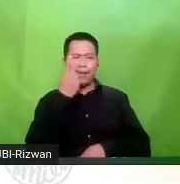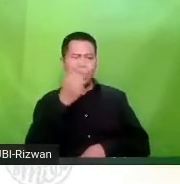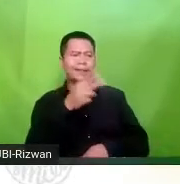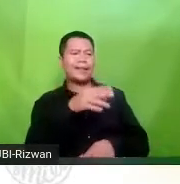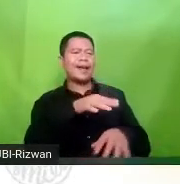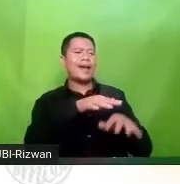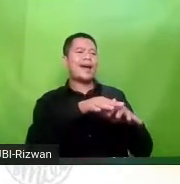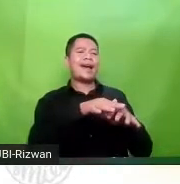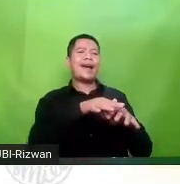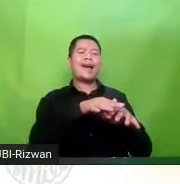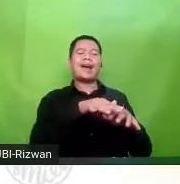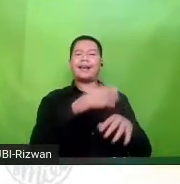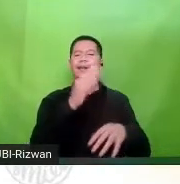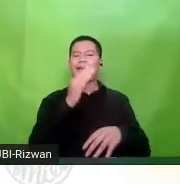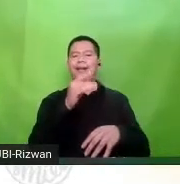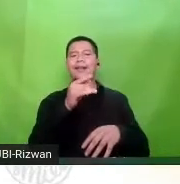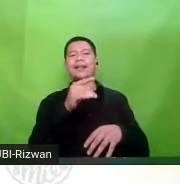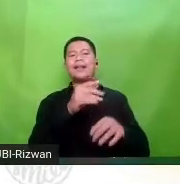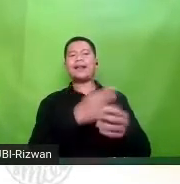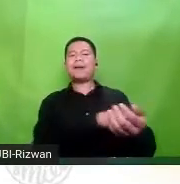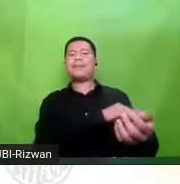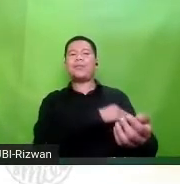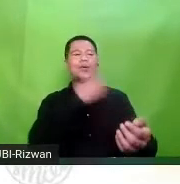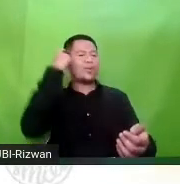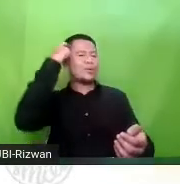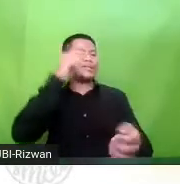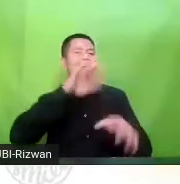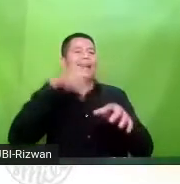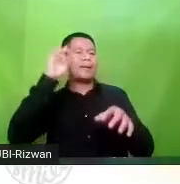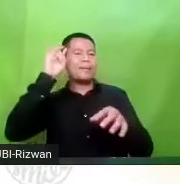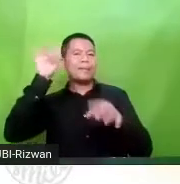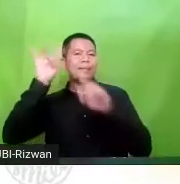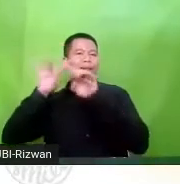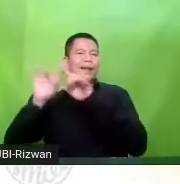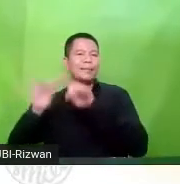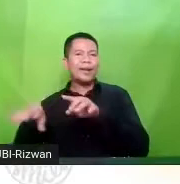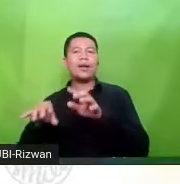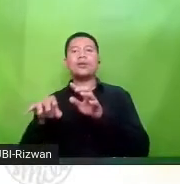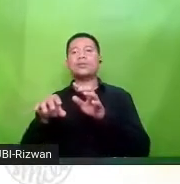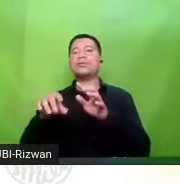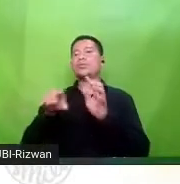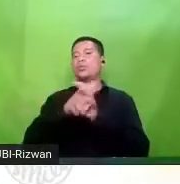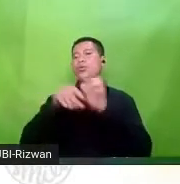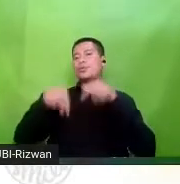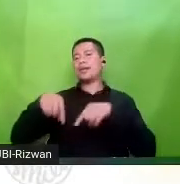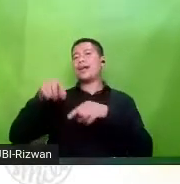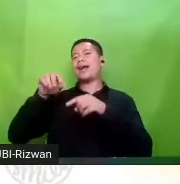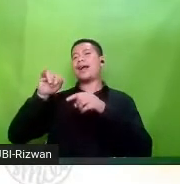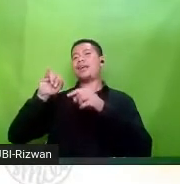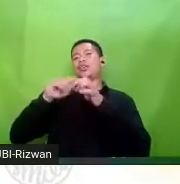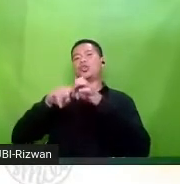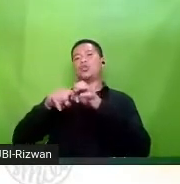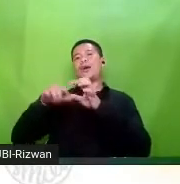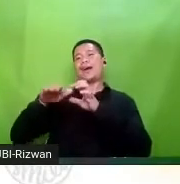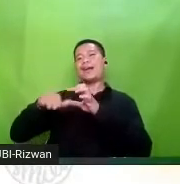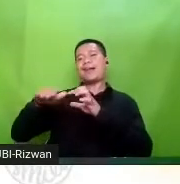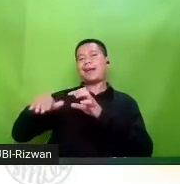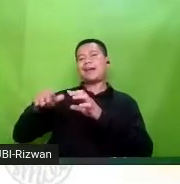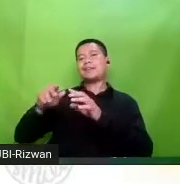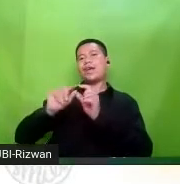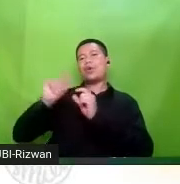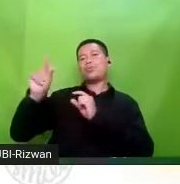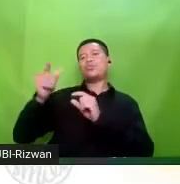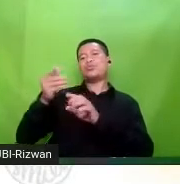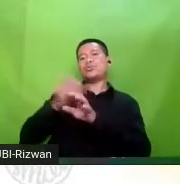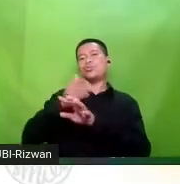berkaitan dengan kemampuan kognisi anak, dalam hal ini IQ dari anak, jauh sebelum umur